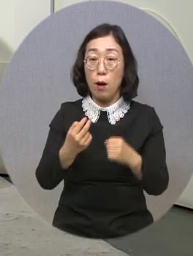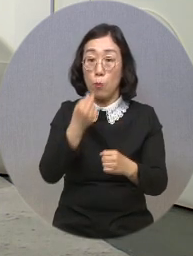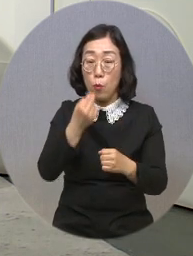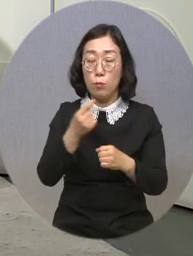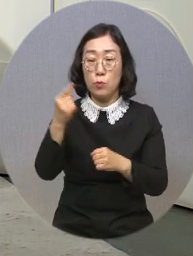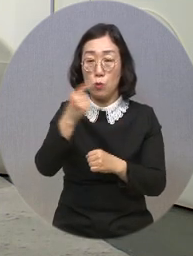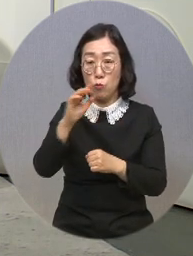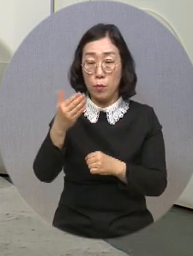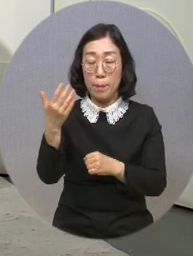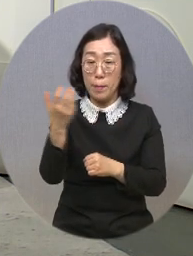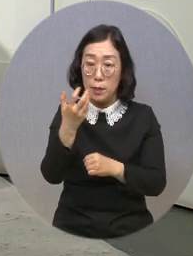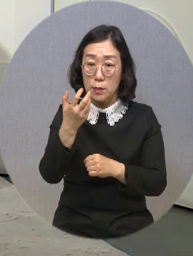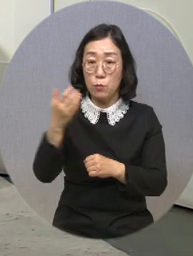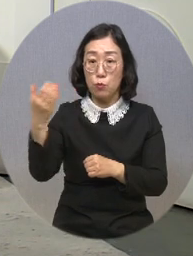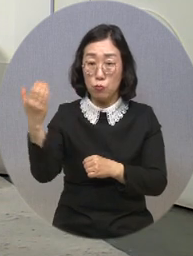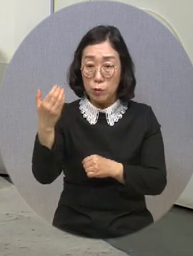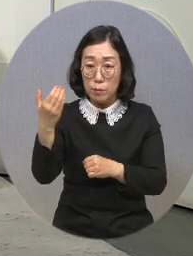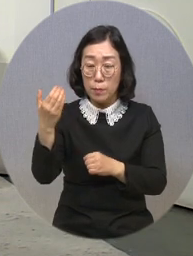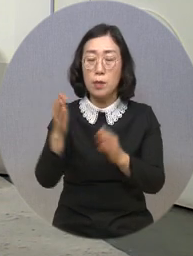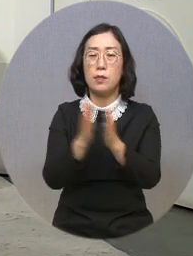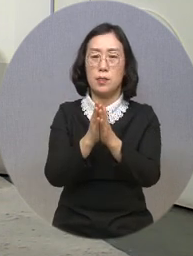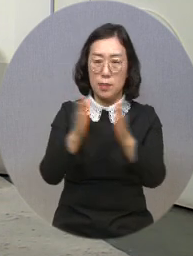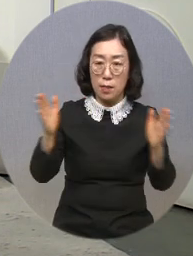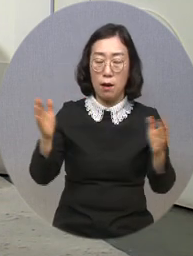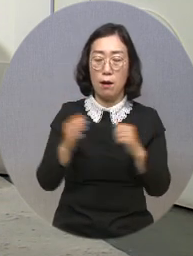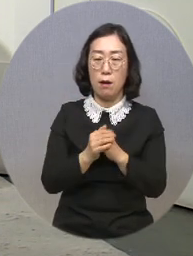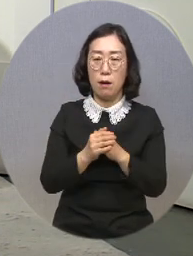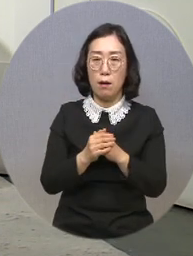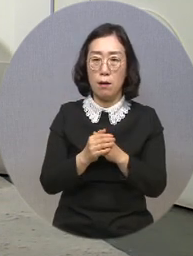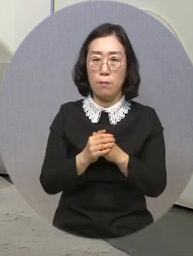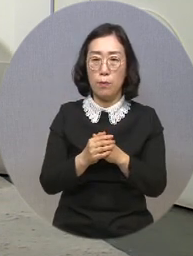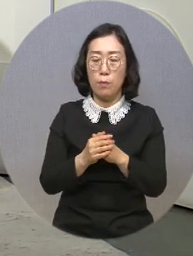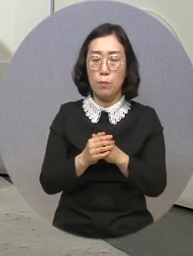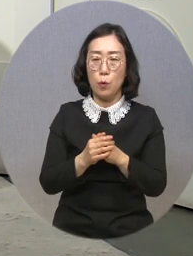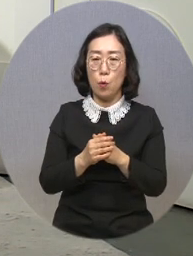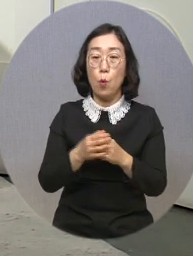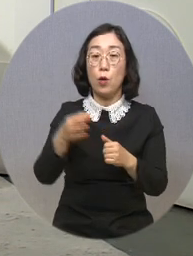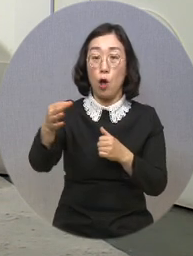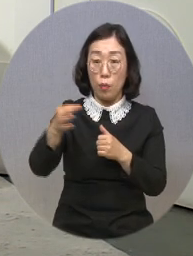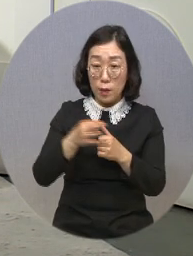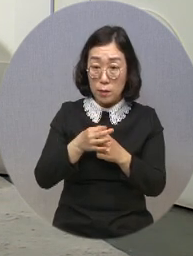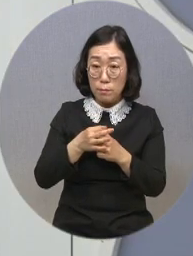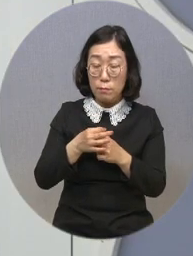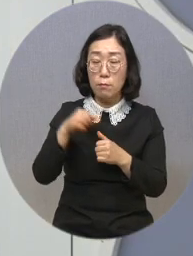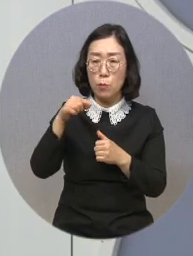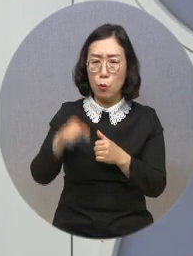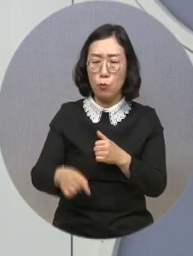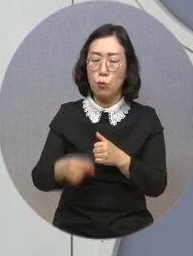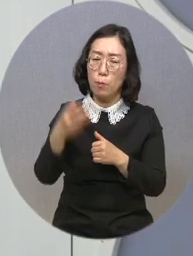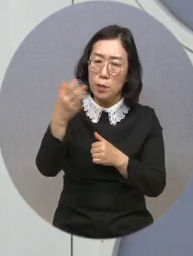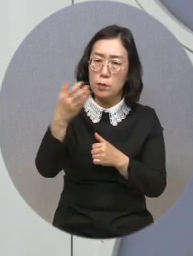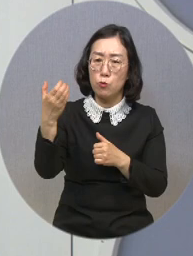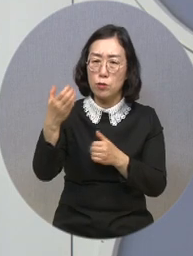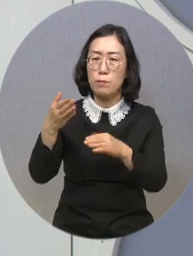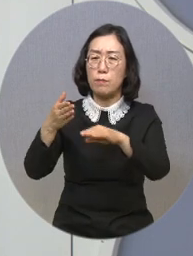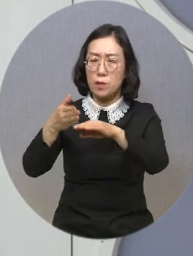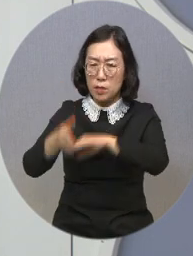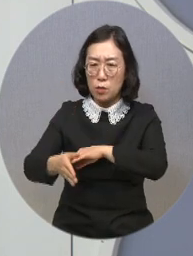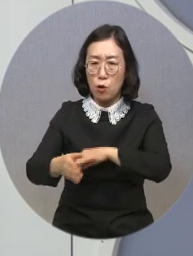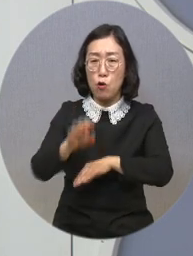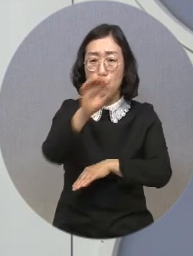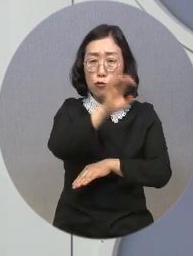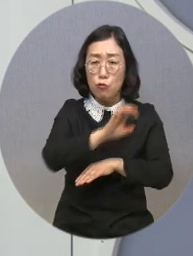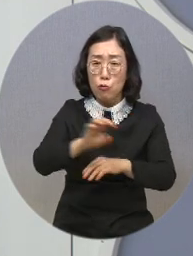80년대 뭐 90년대 시작이 됐거든요. 연금도 뭐 80년대 후에 되고 그러니까 이 유럽 국가에 비해서는